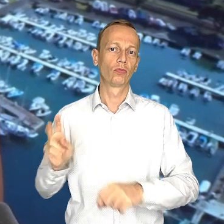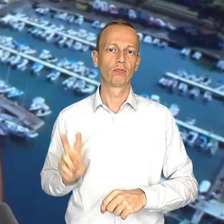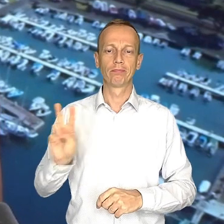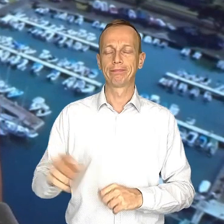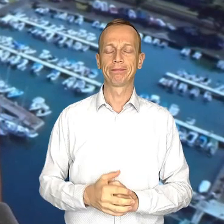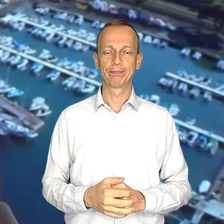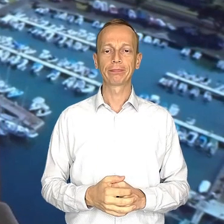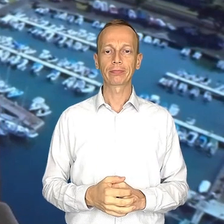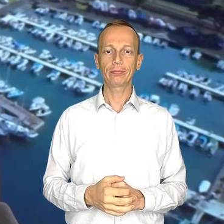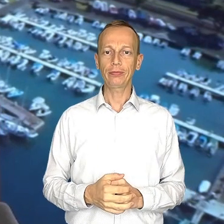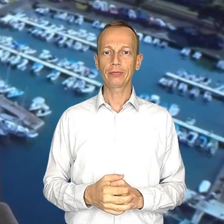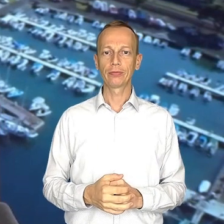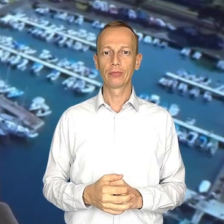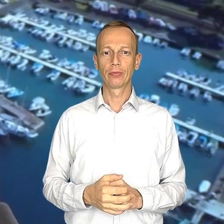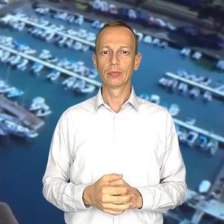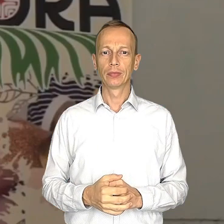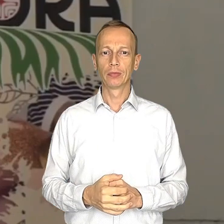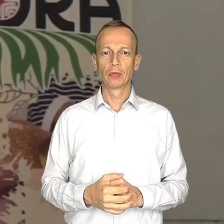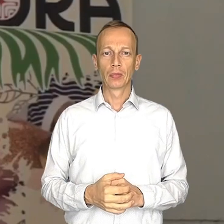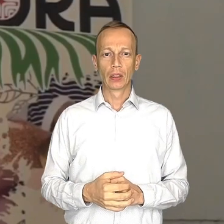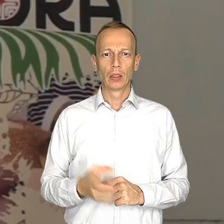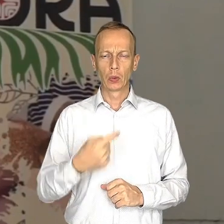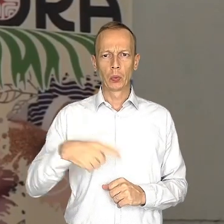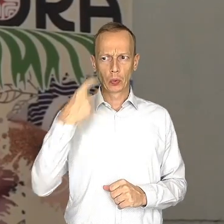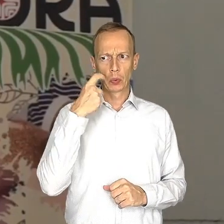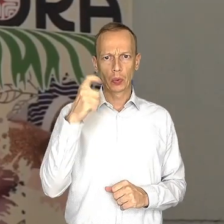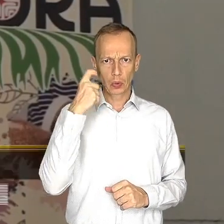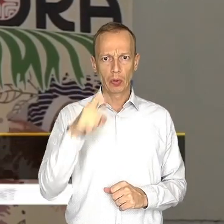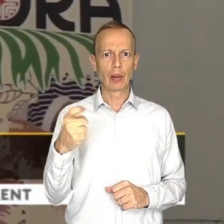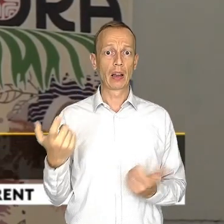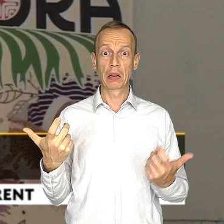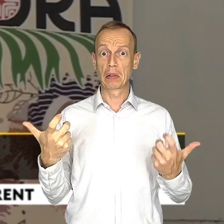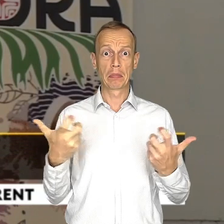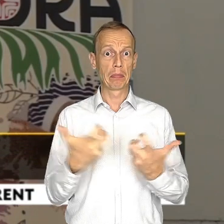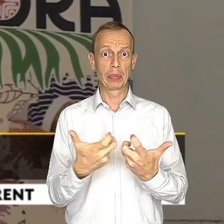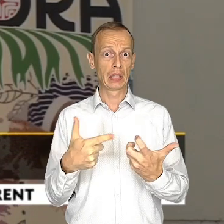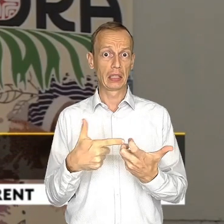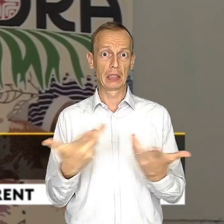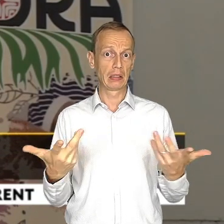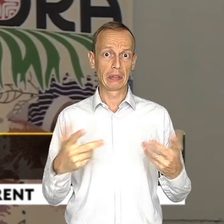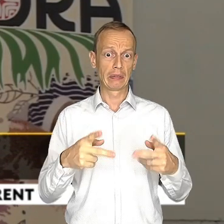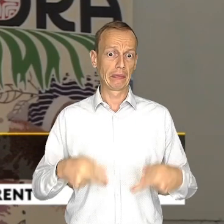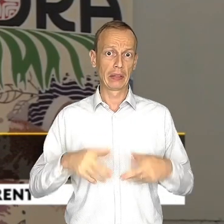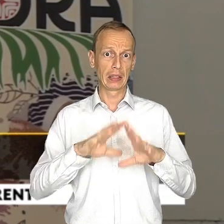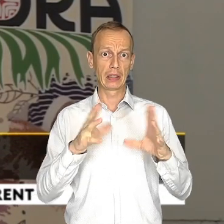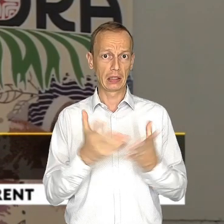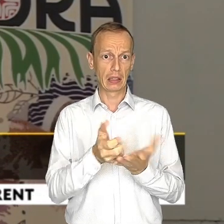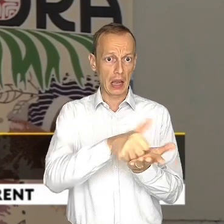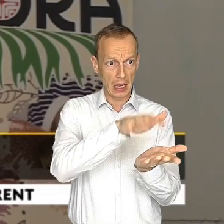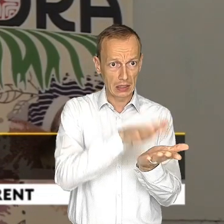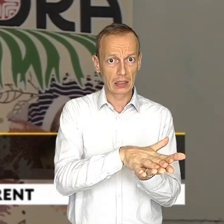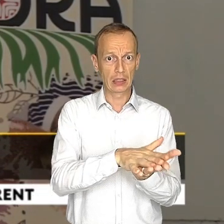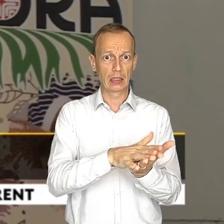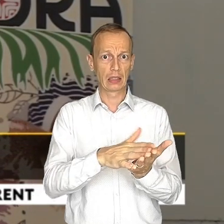Brigitte Olivier et Marouki Duri. On peut quand même constater une augmentation du coût d'inscription dans un